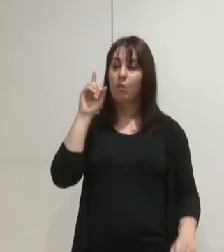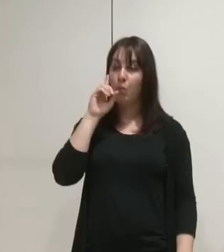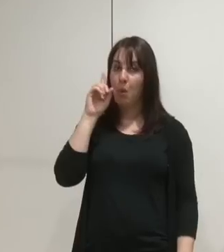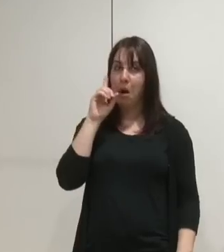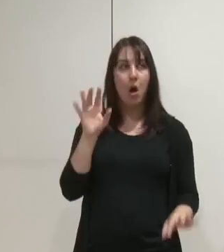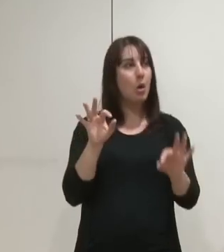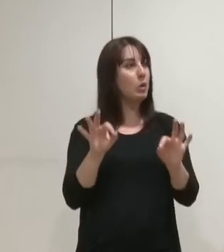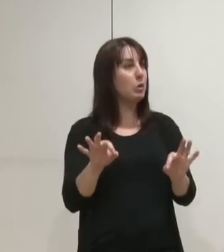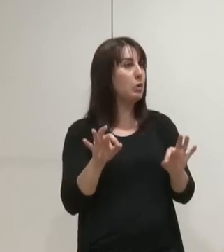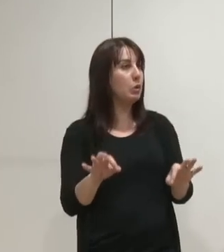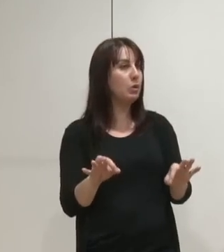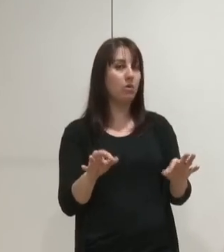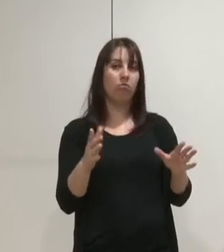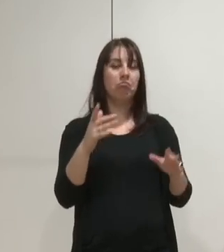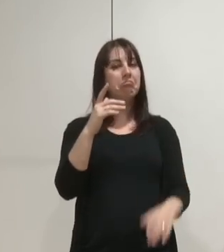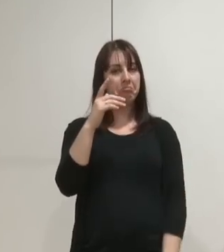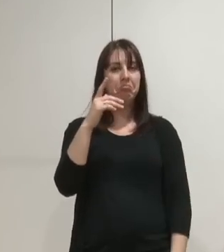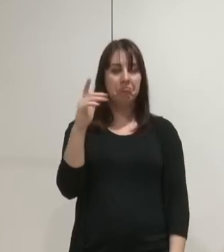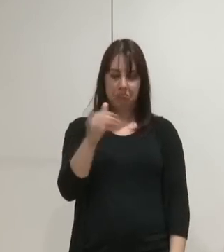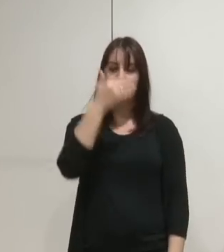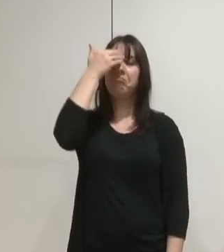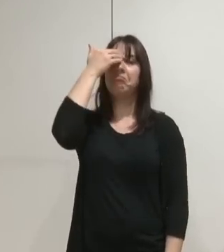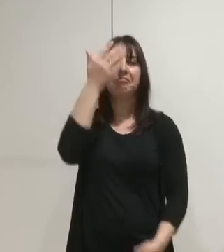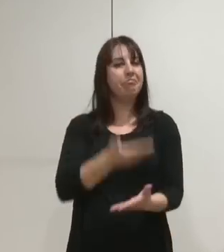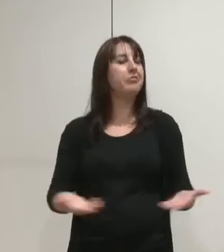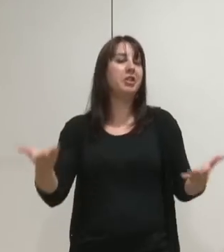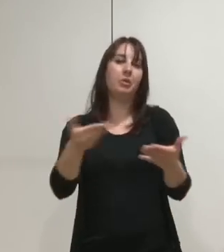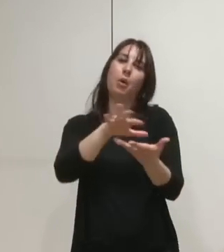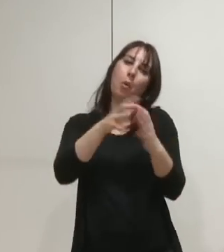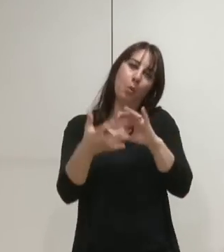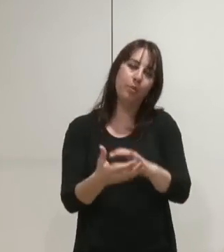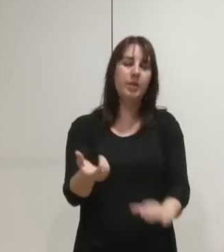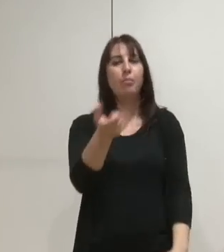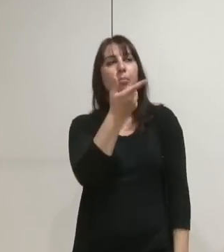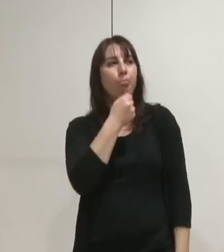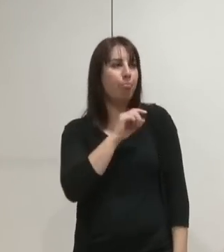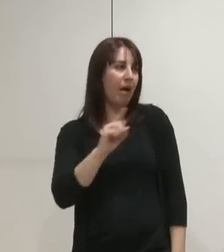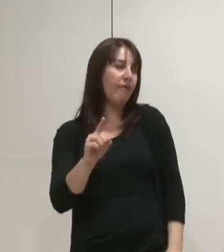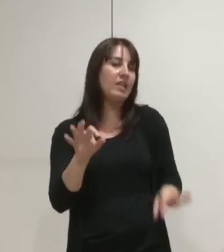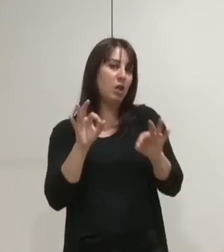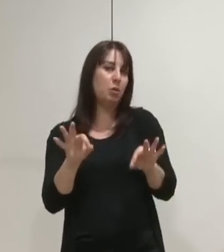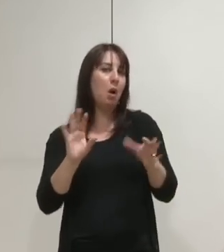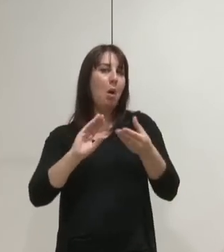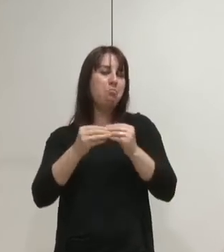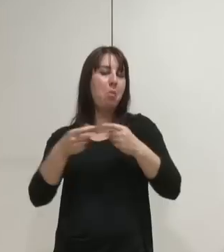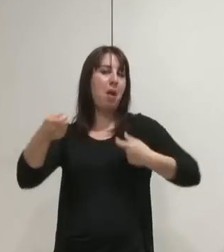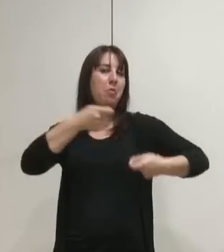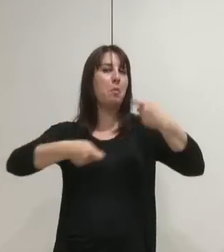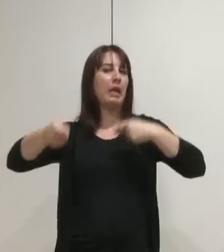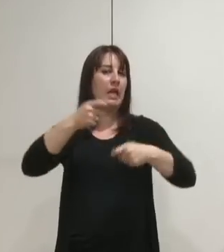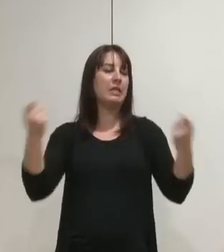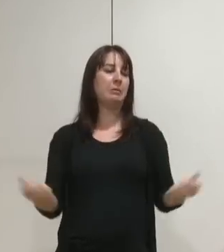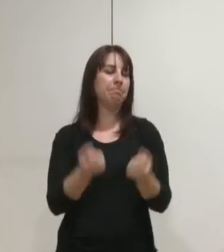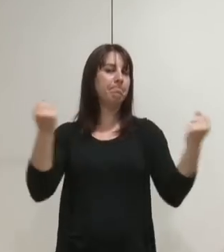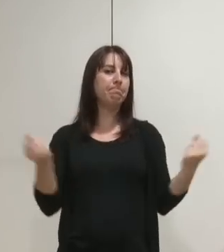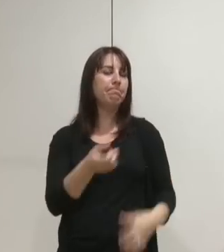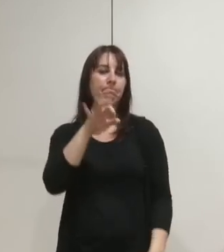reconnaît très clairement que la situation est compliquée qu'elle est pas simple qu'il y a un problème de commercialisation et donc pour